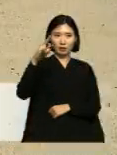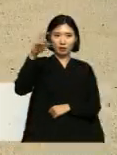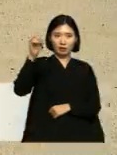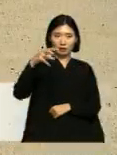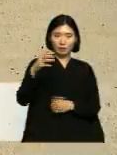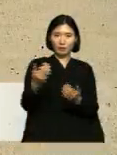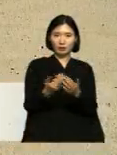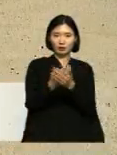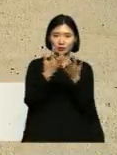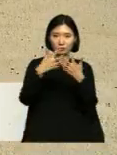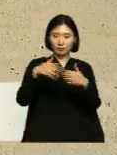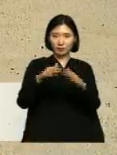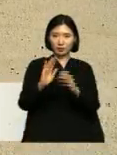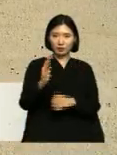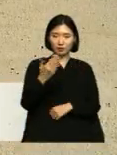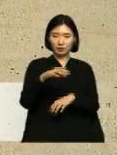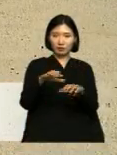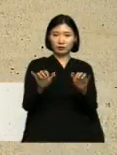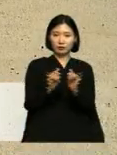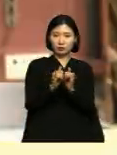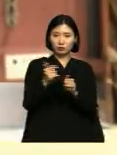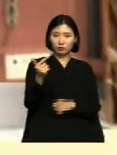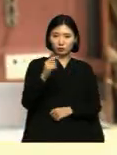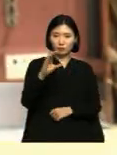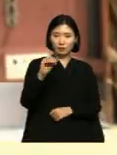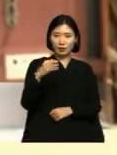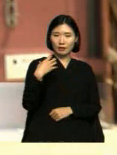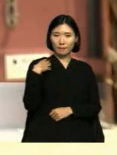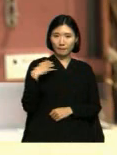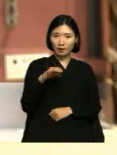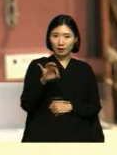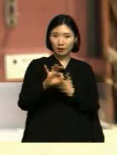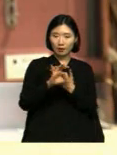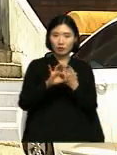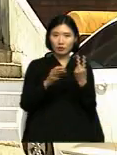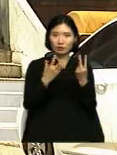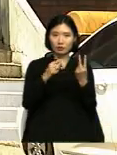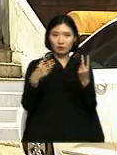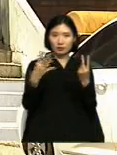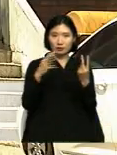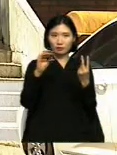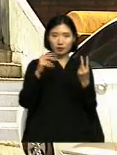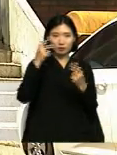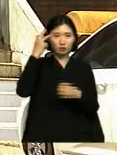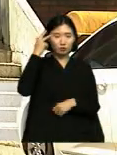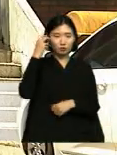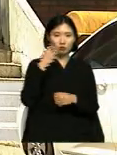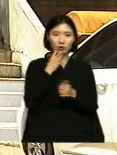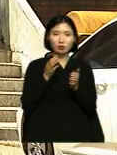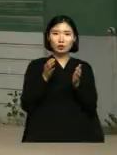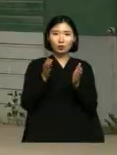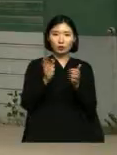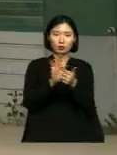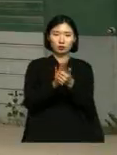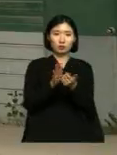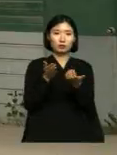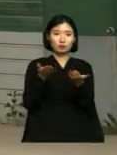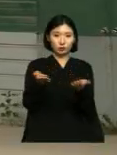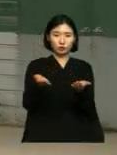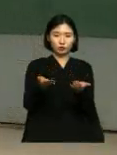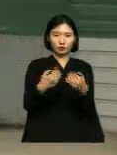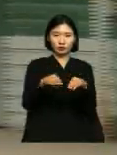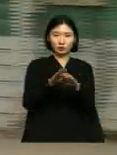가 들어서게 됩니다 마을 주민들이 6000만원을 부담하면 2억 4천만원을 여주시 와 경기도가 지원합니다